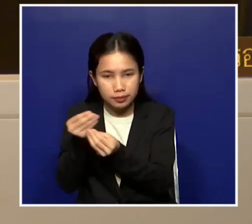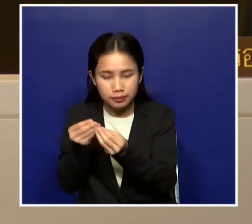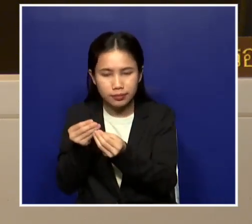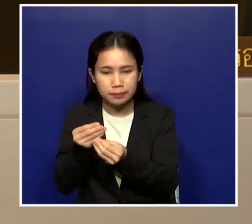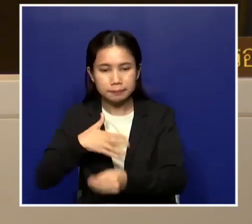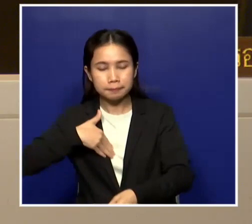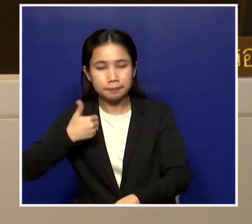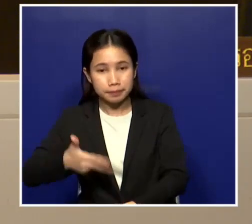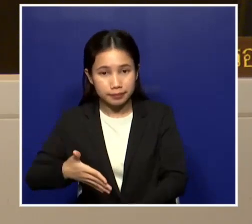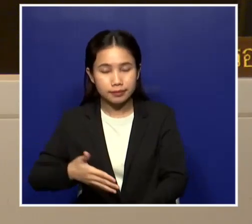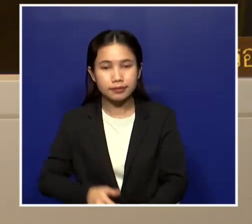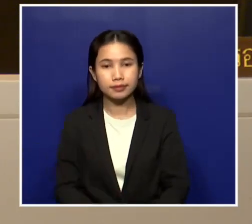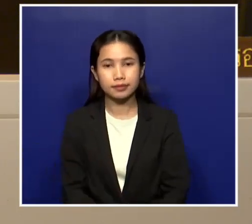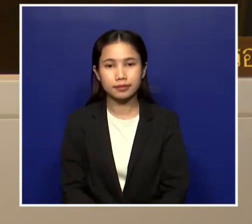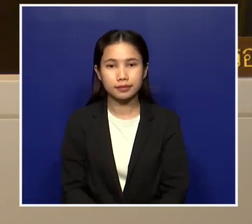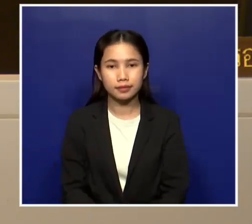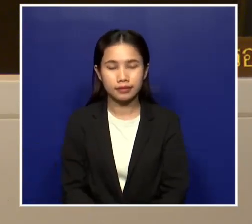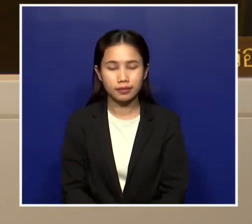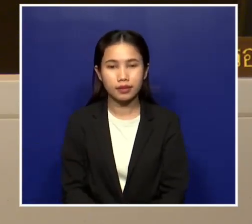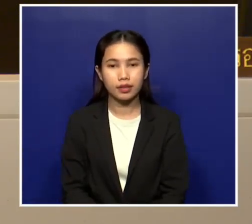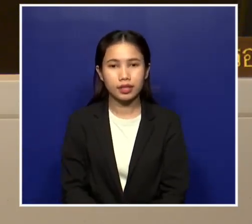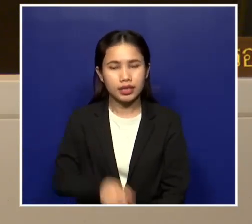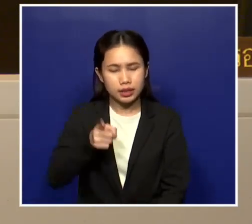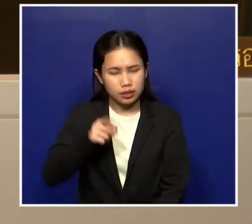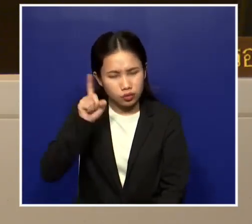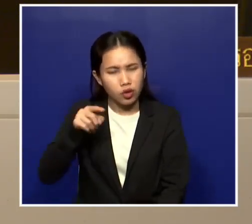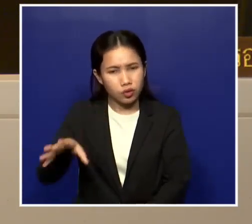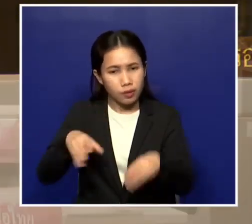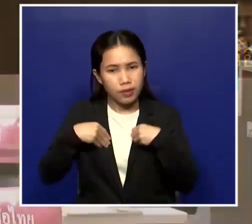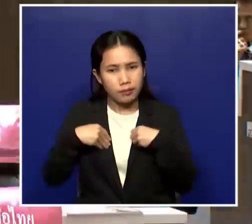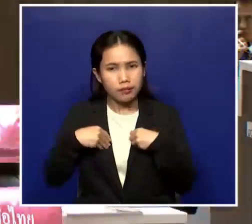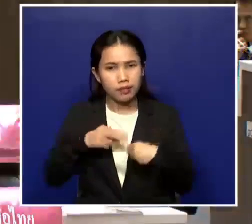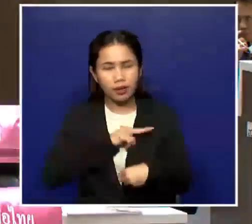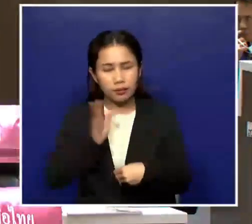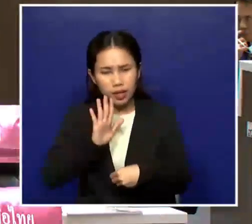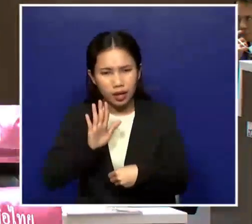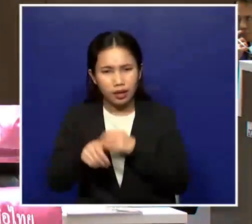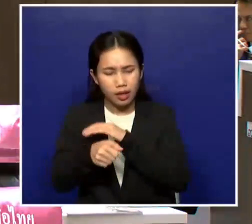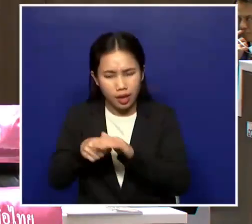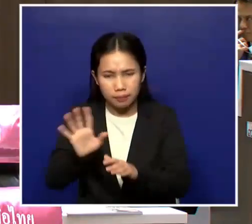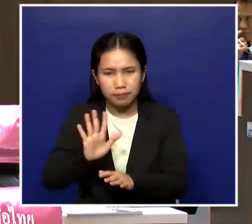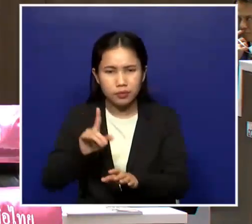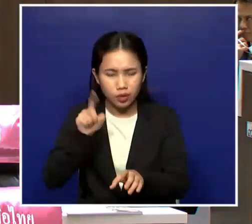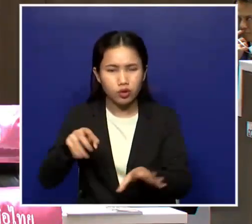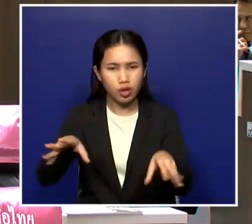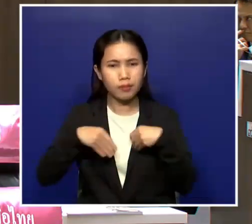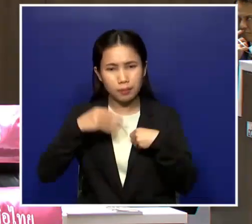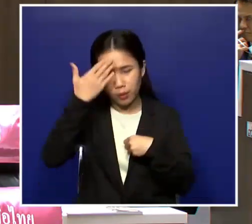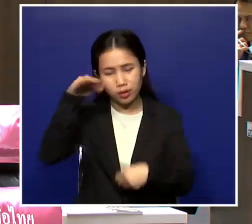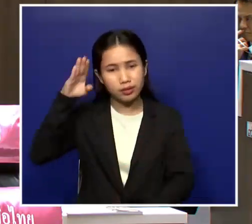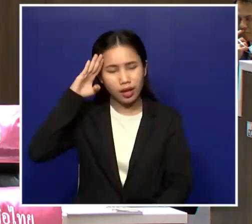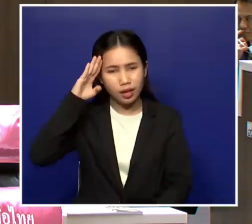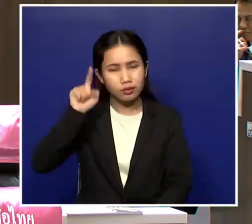ใจเห็นไหมครับ เป็น ที่จริงท่านต้องรับเองจะไปแอบอ้างทำไมต้องรับเองสิลูกผู้ชายชาติทหารเน ี่ ย สมม